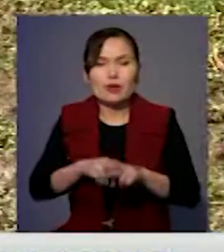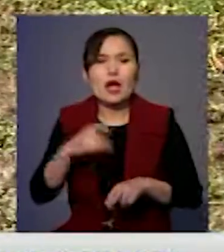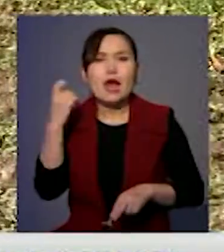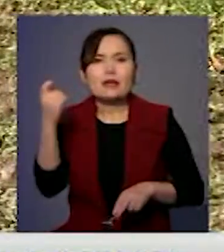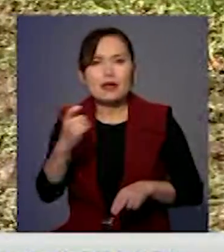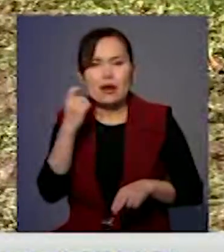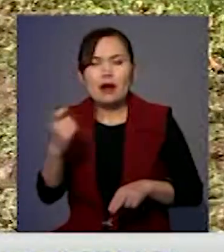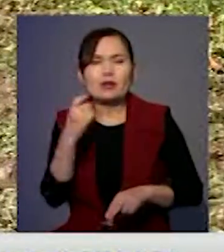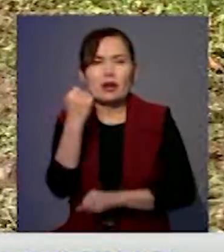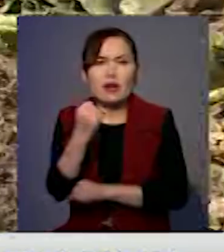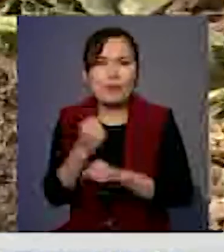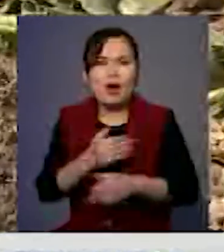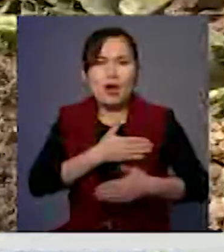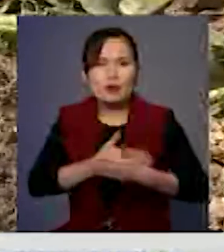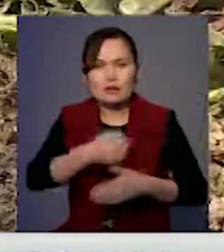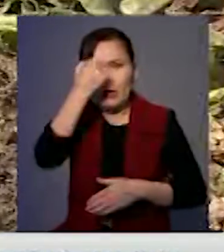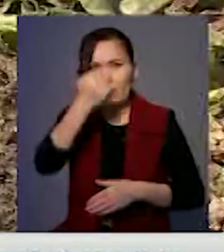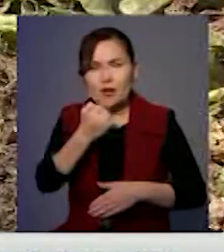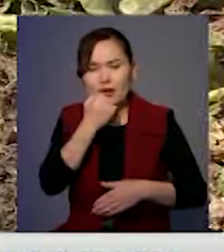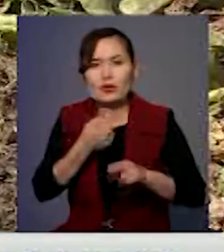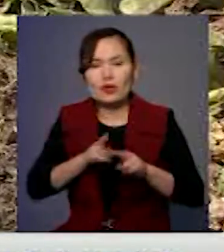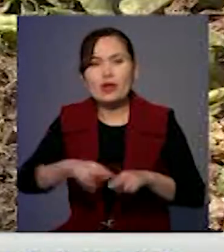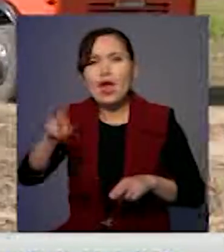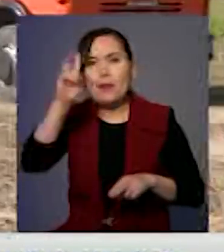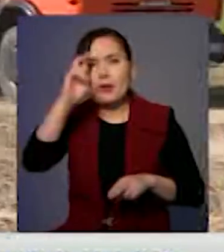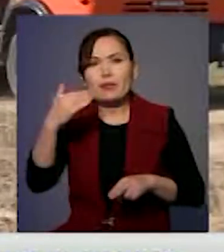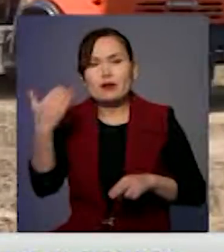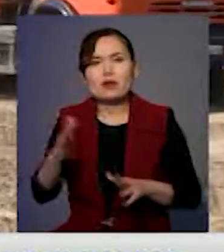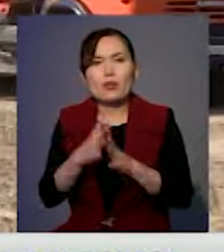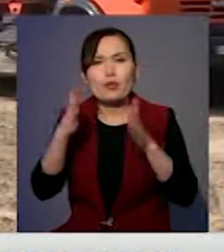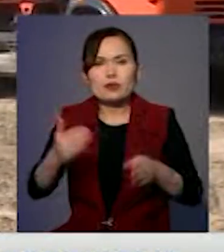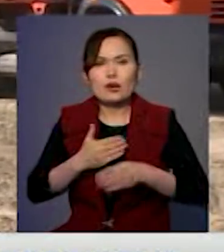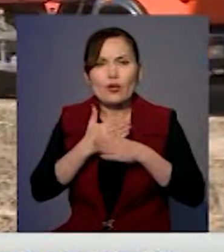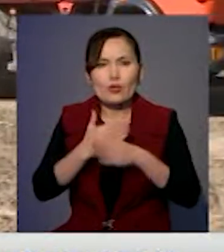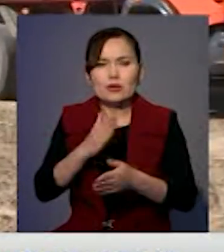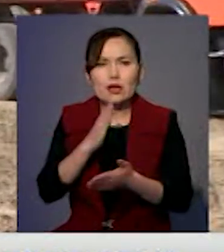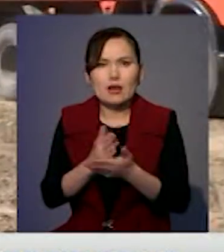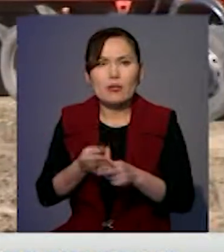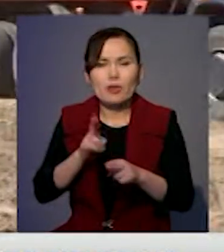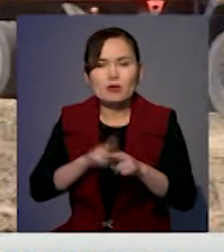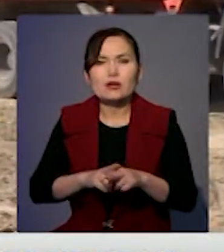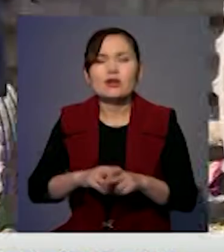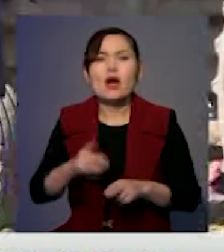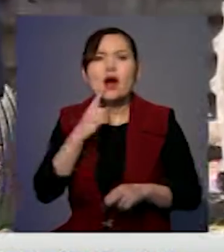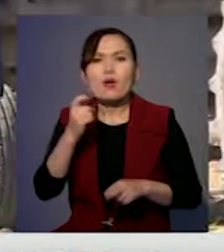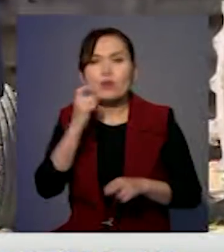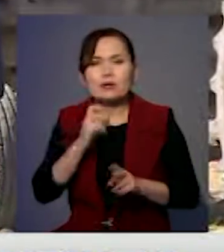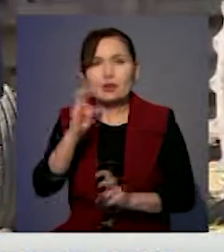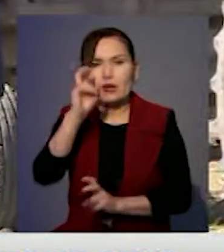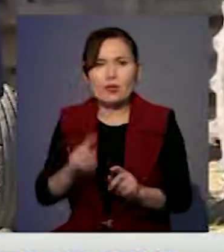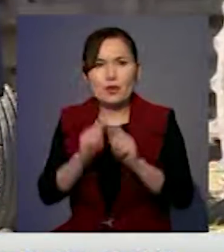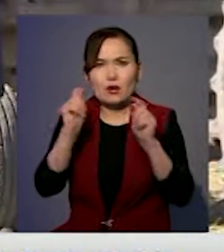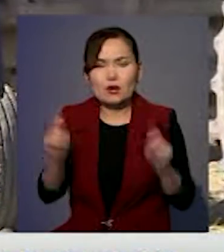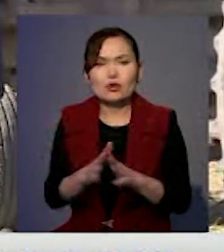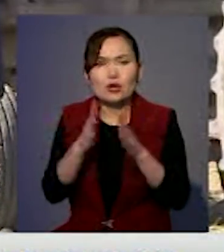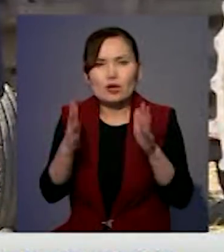түбір егуге деген құлшыныстың артуына, мемлекет тарапынан көрсетіліп жатқан қолдау Ақсу қант зауытының қайта ашылуының оң ықпал